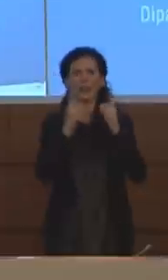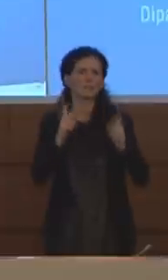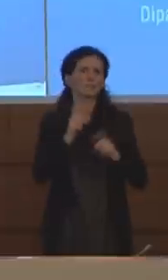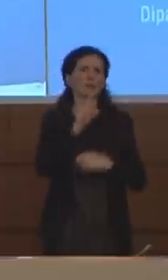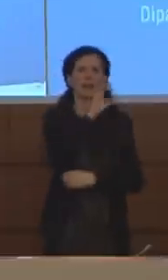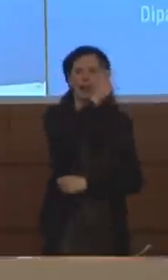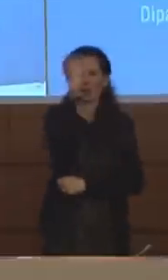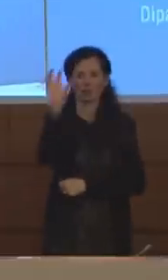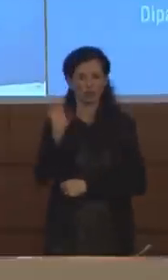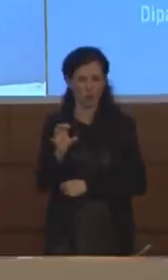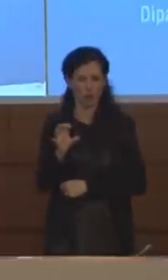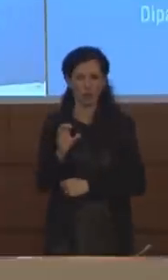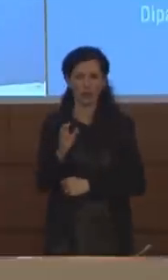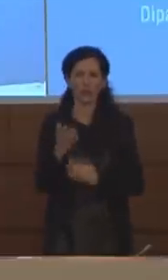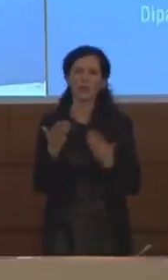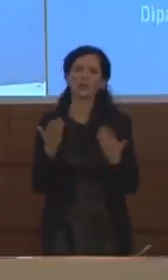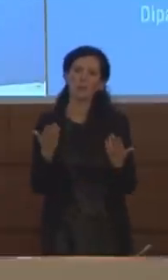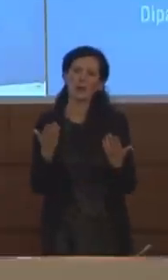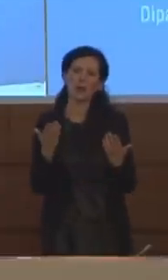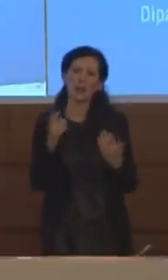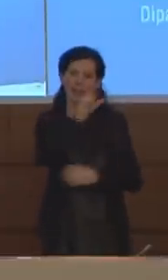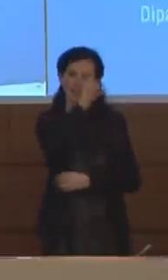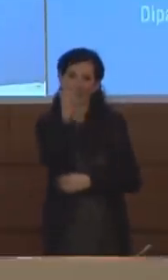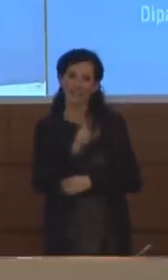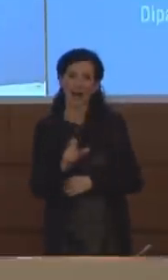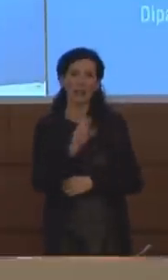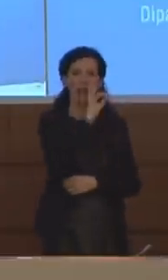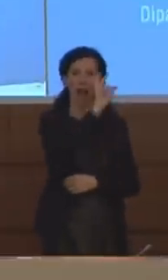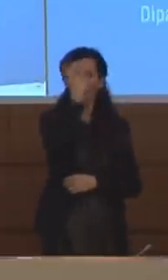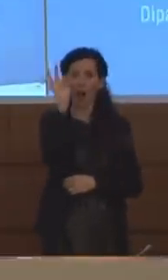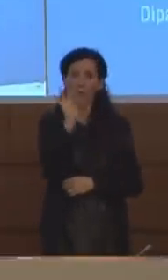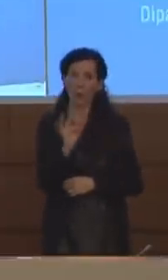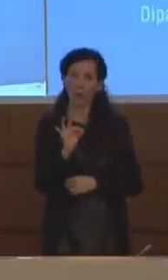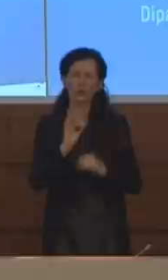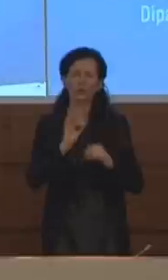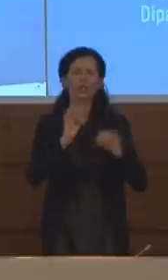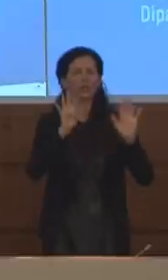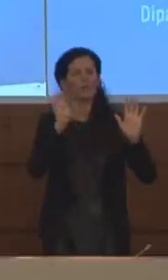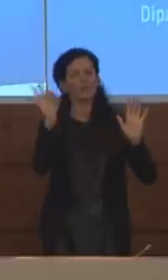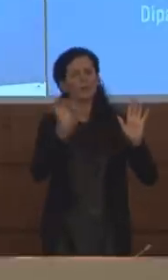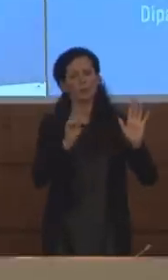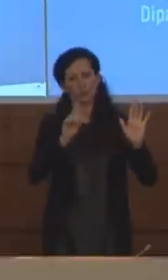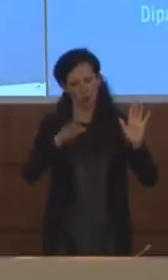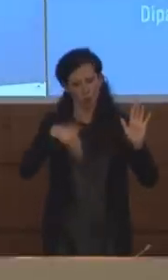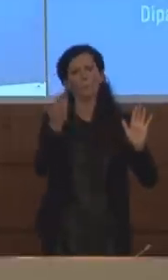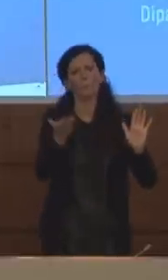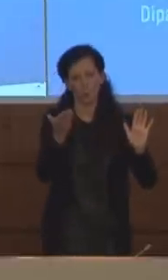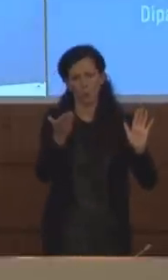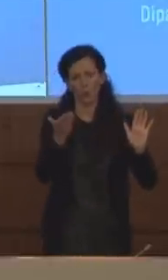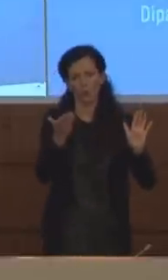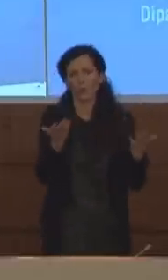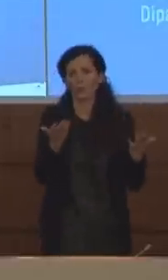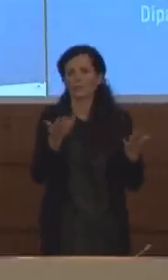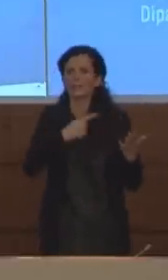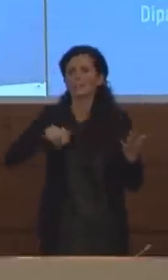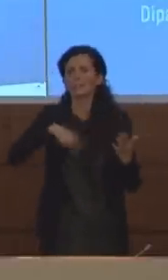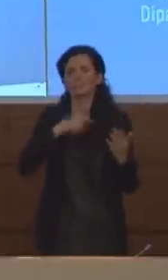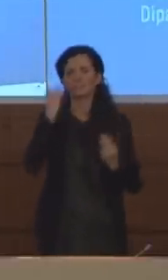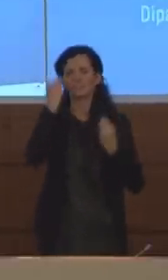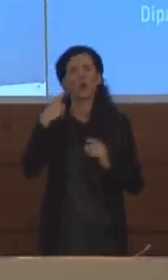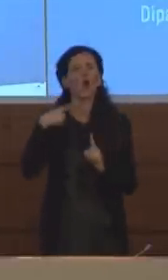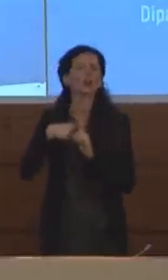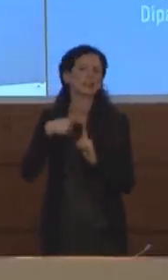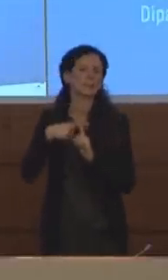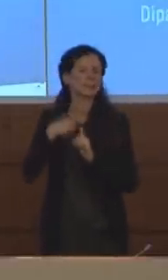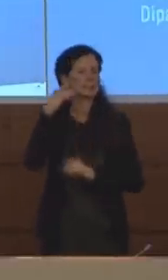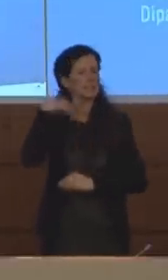ma in alcune parti del paese probabilmente anche più del 90 per cento e quindi possiamo diciamo che ottimistico il fatto che mediamente